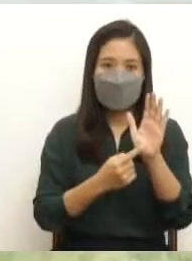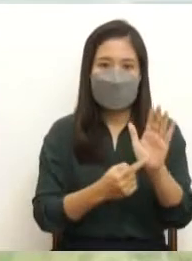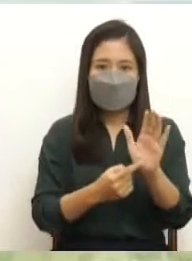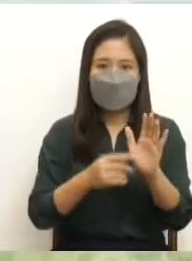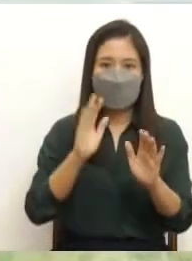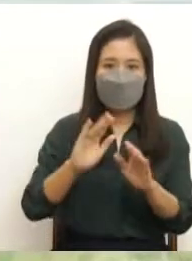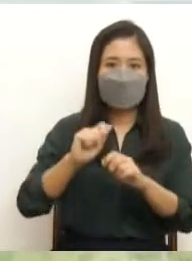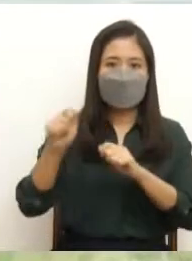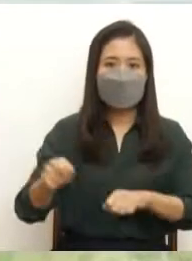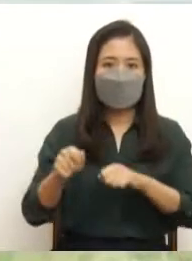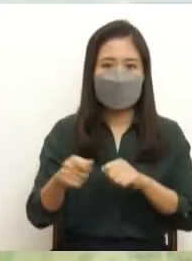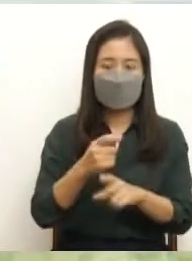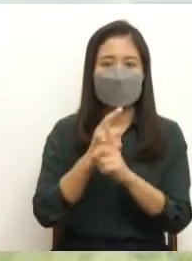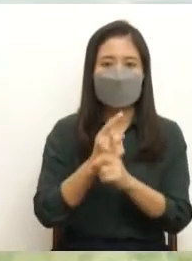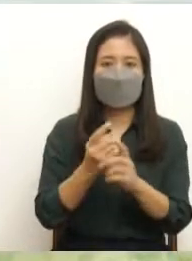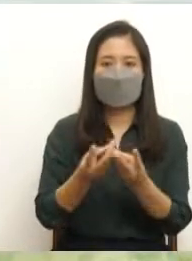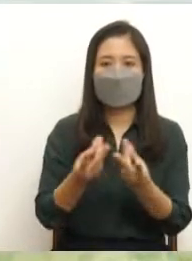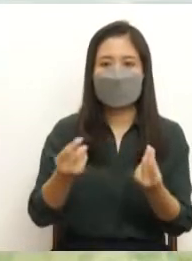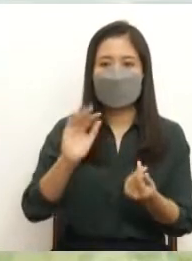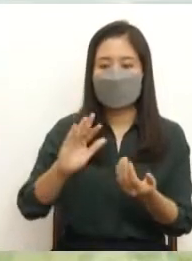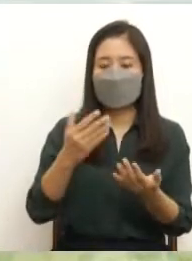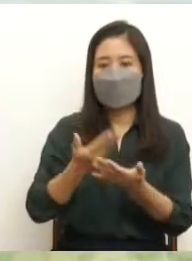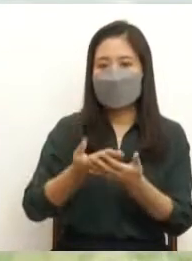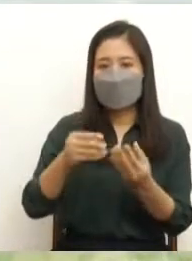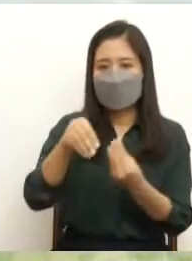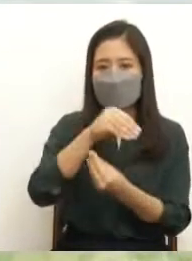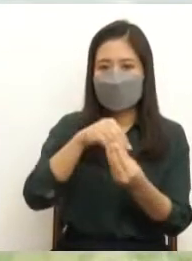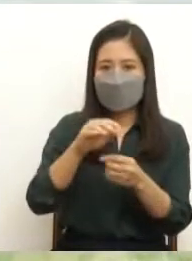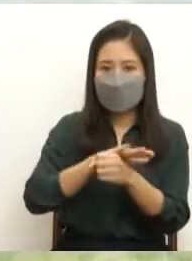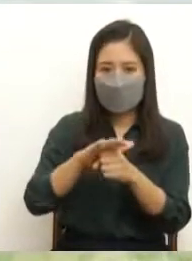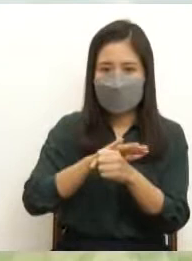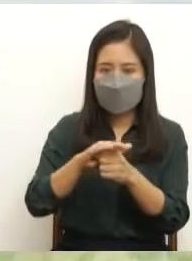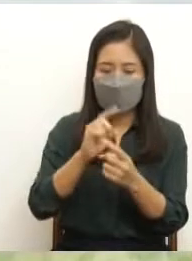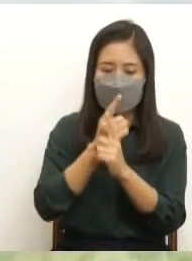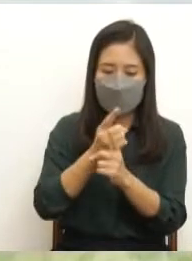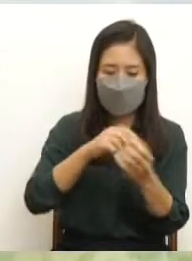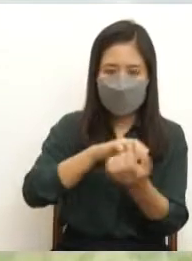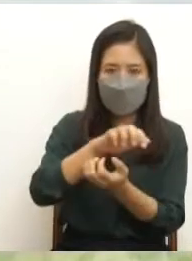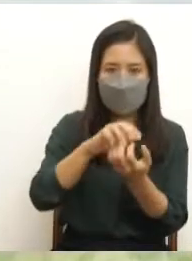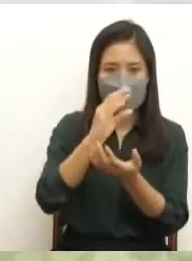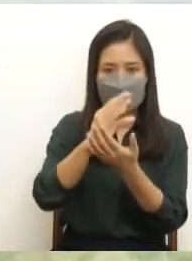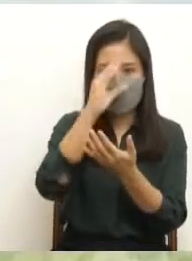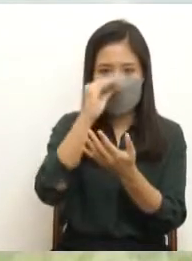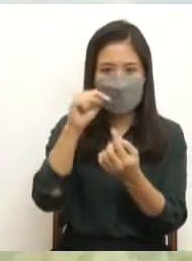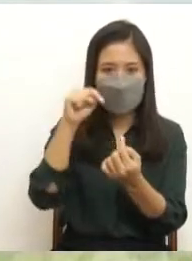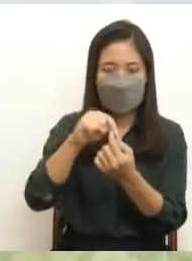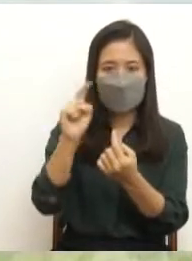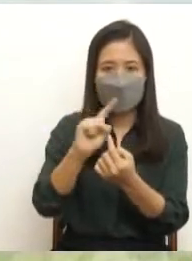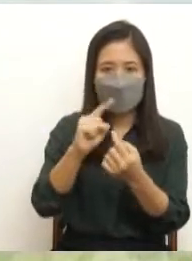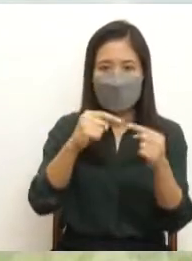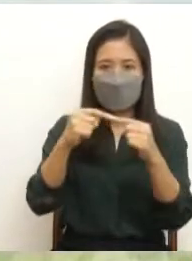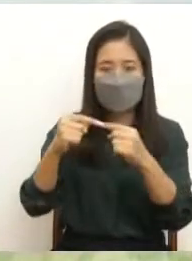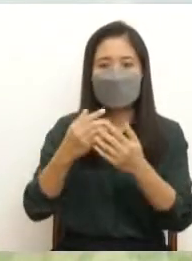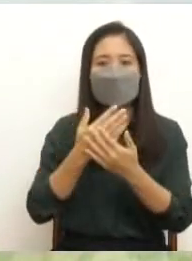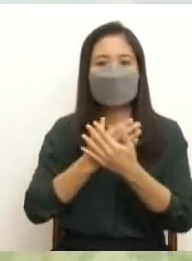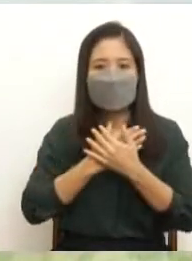ที่ได้น้อมนำเอาหลักปรัชญาของเศรษฐกิจพอเพียงมาบูรณาการการจัดการเรียนรู้เพื่อที่จะสืบสานรักษาและก็ต่อย